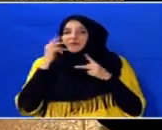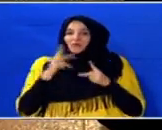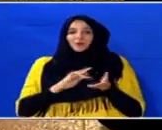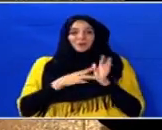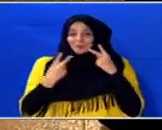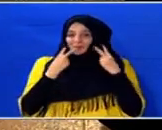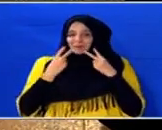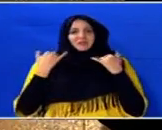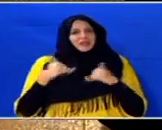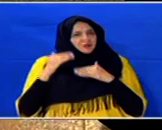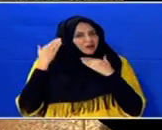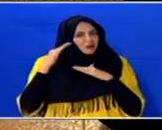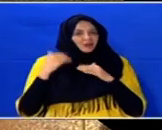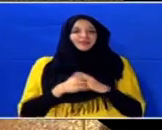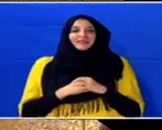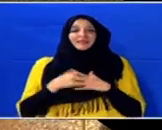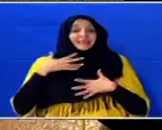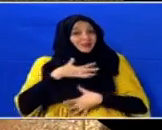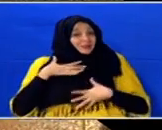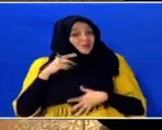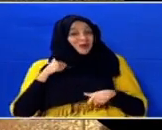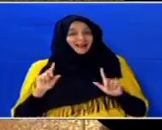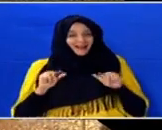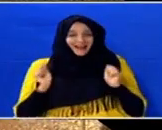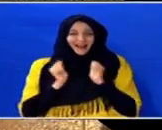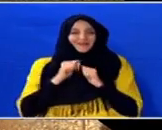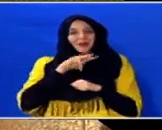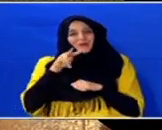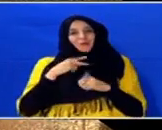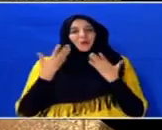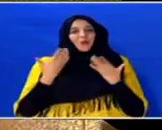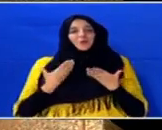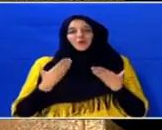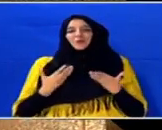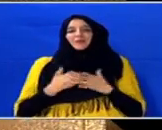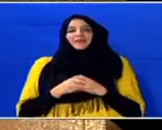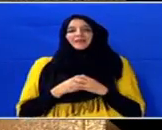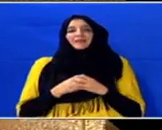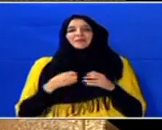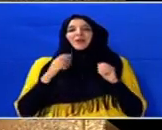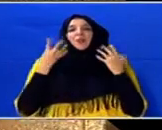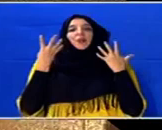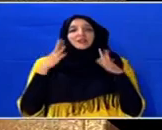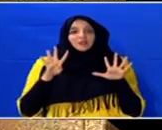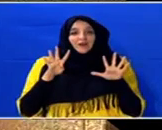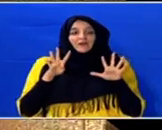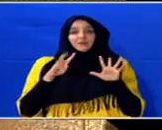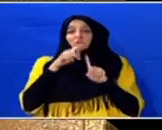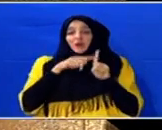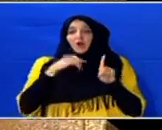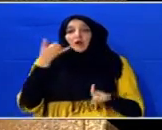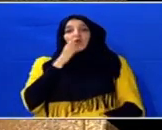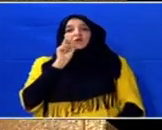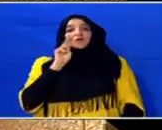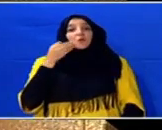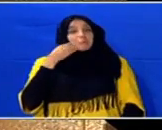الوطن، سعيد بتواجدي ضمن فريق هلا سألوا لهذا اليوم المبارك الموافق للتاسع عشر من جمادى الأولى من